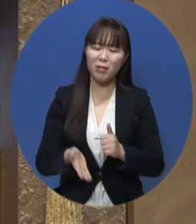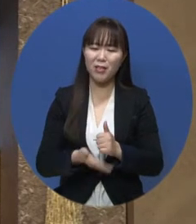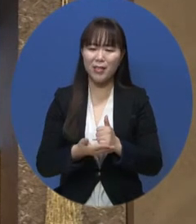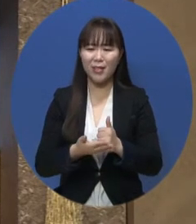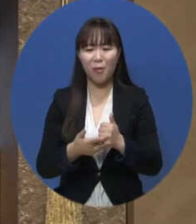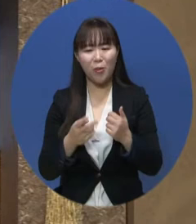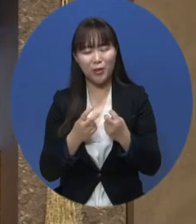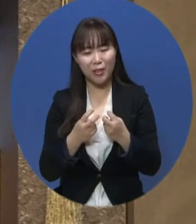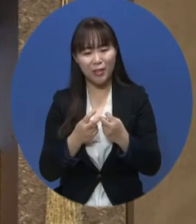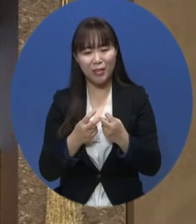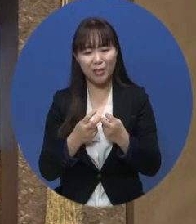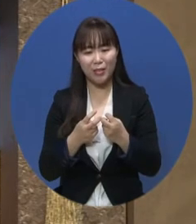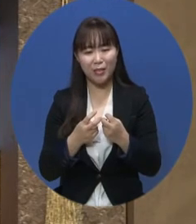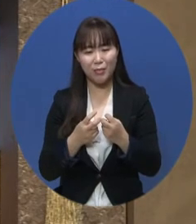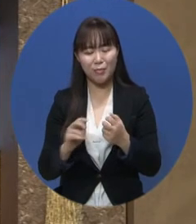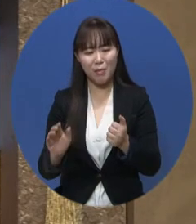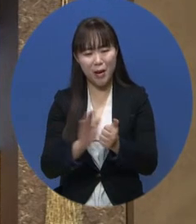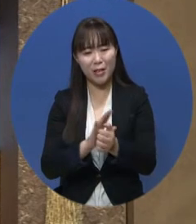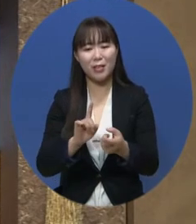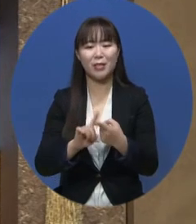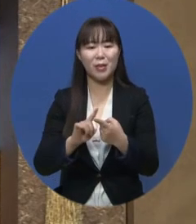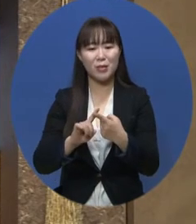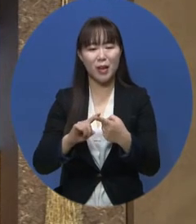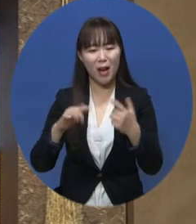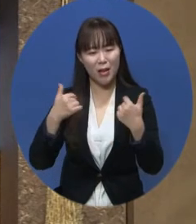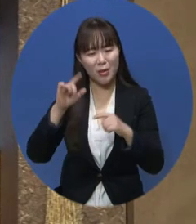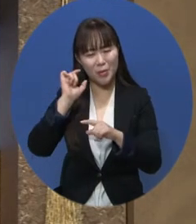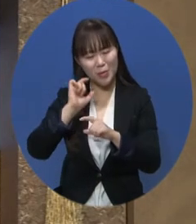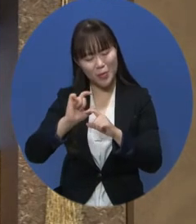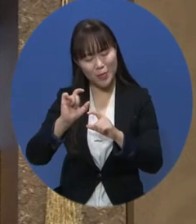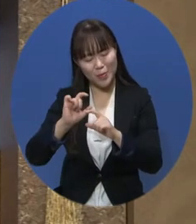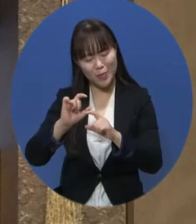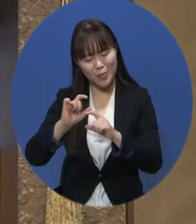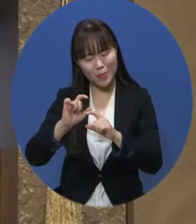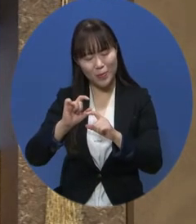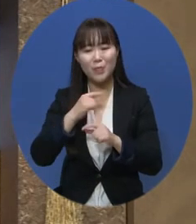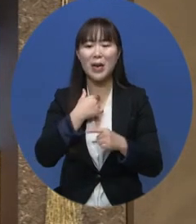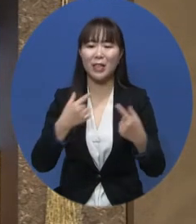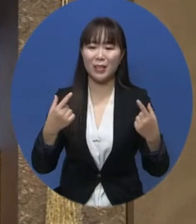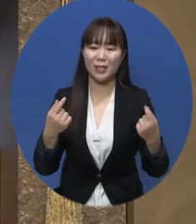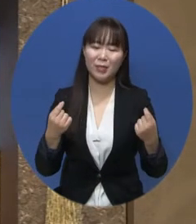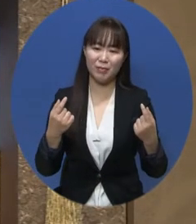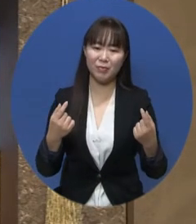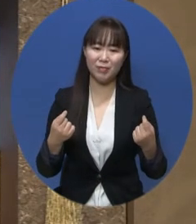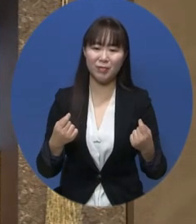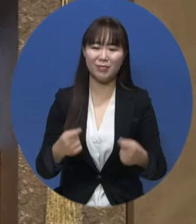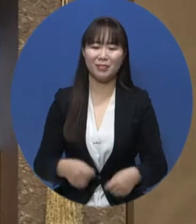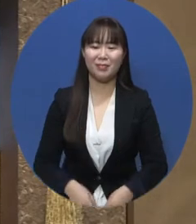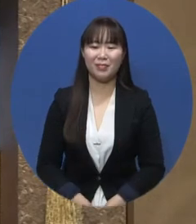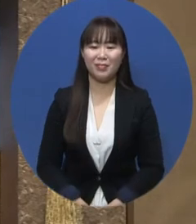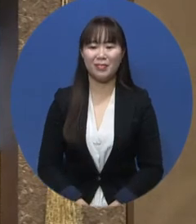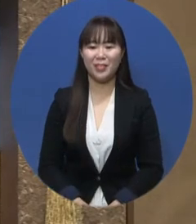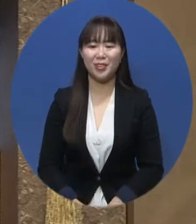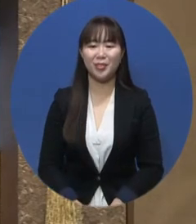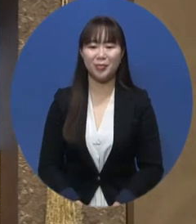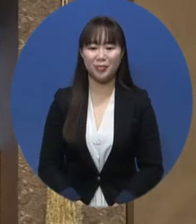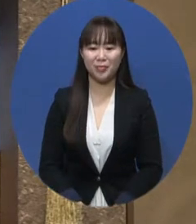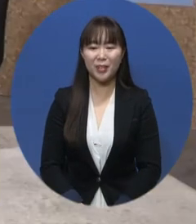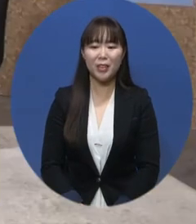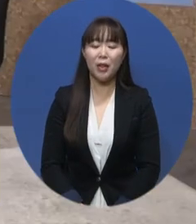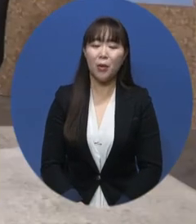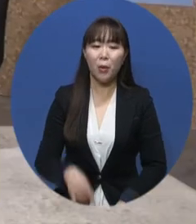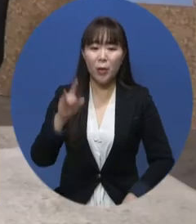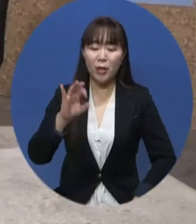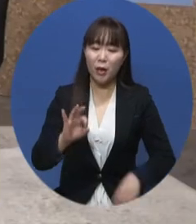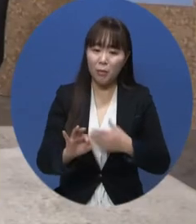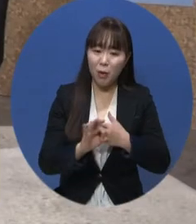칭찬하고 이들을 격려해야 될지 네. 늘 그런 고민, 또 고민 아닌 고민을 또 하고 있습니다. 근데